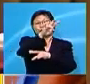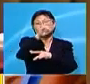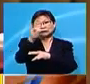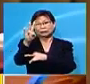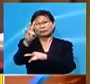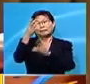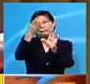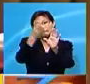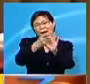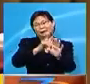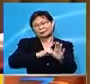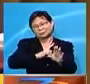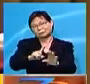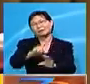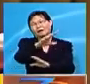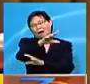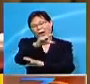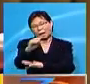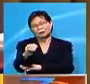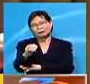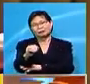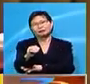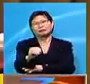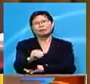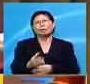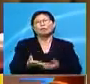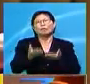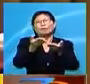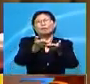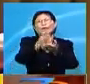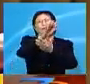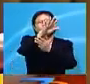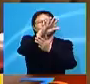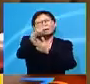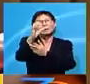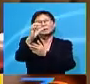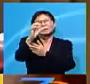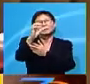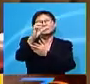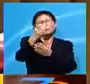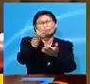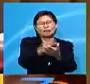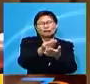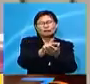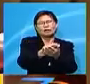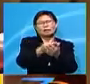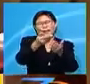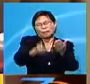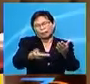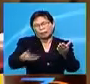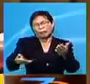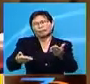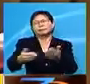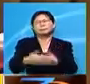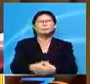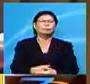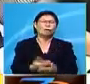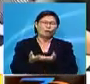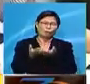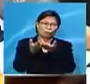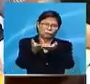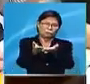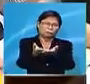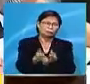players that offer over 500 financial products beyond the basic financial offerings.